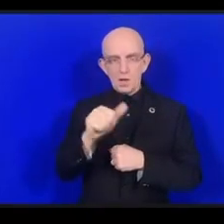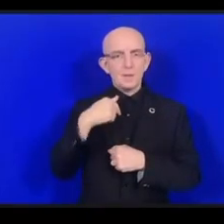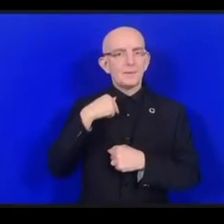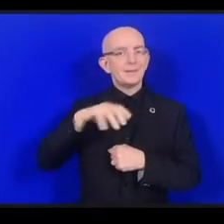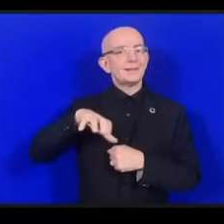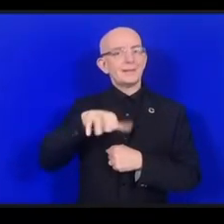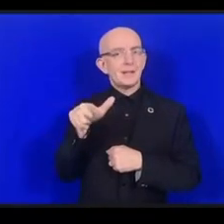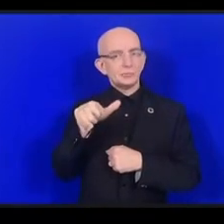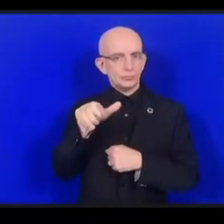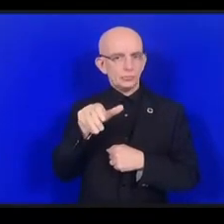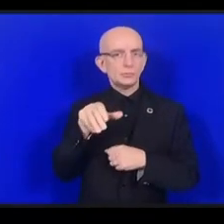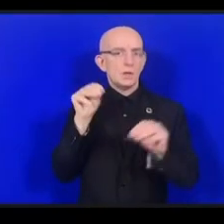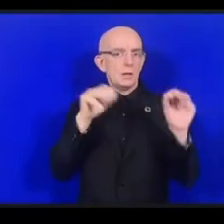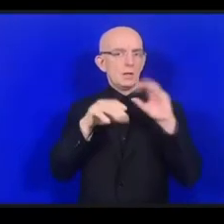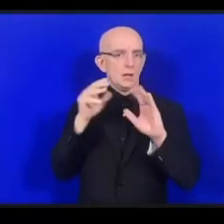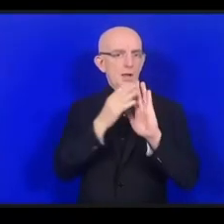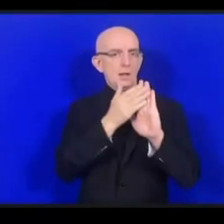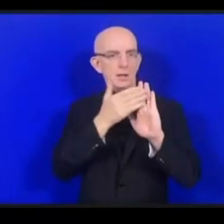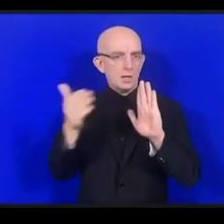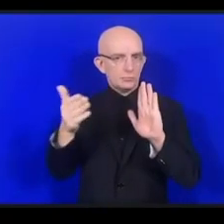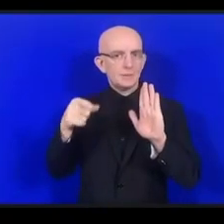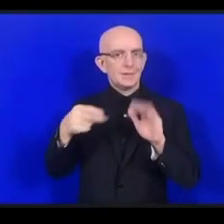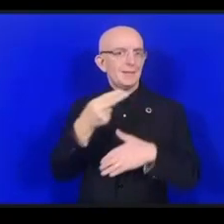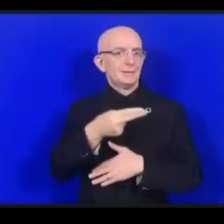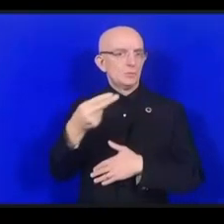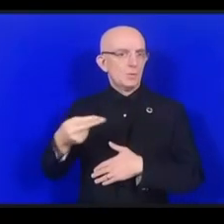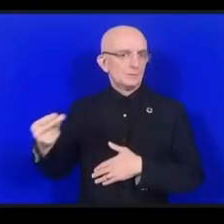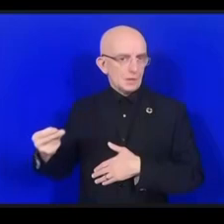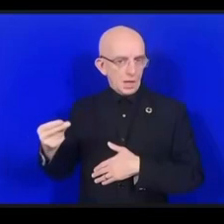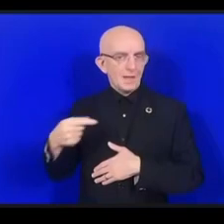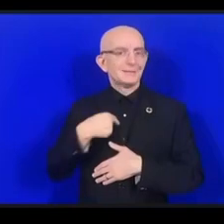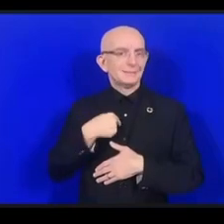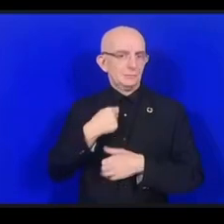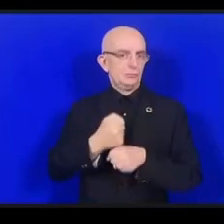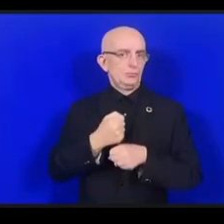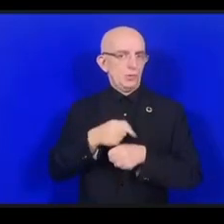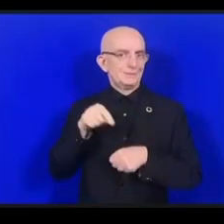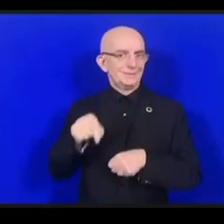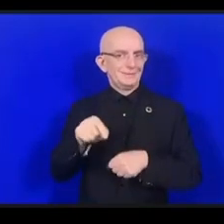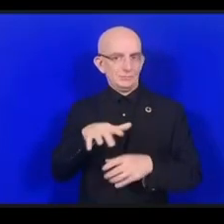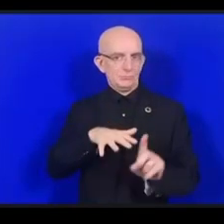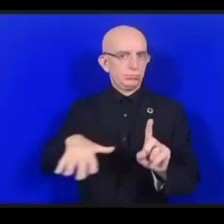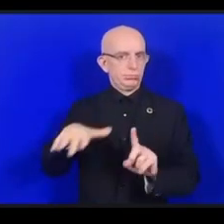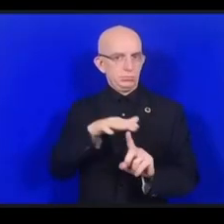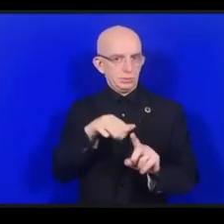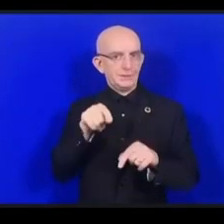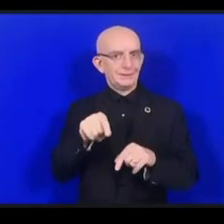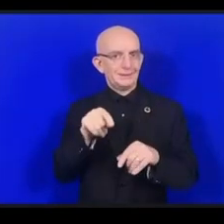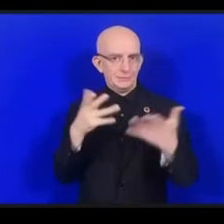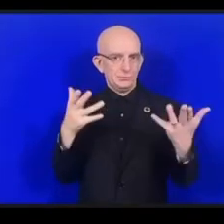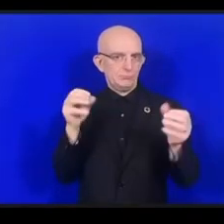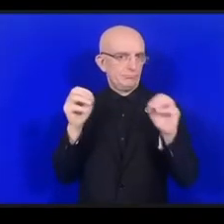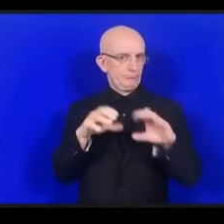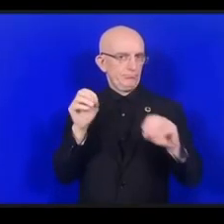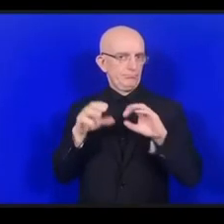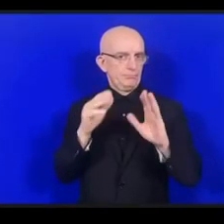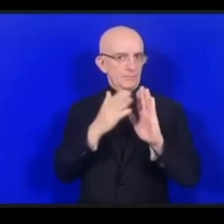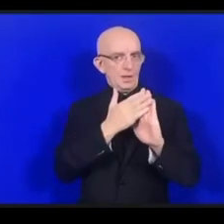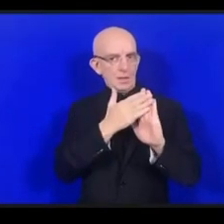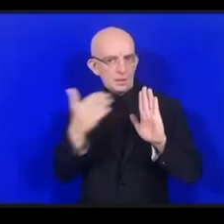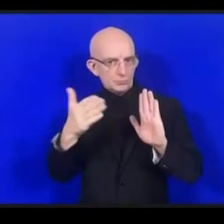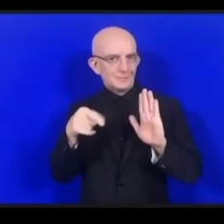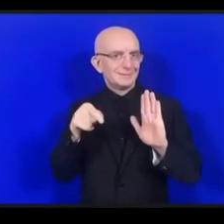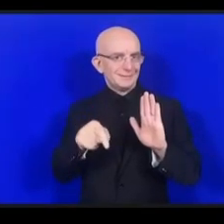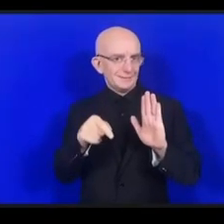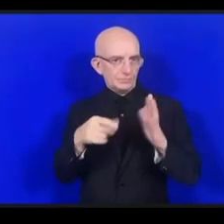从网络图书馆的角度跟大家提供一个见解。现在图书馆呢是希望